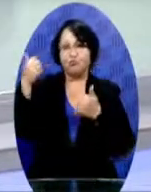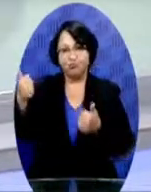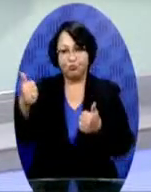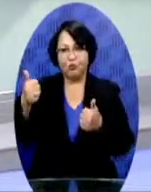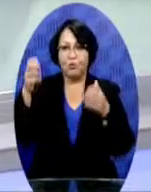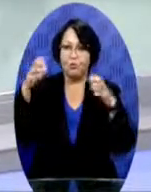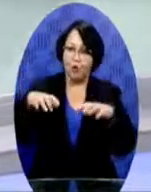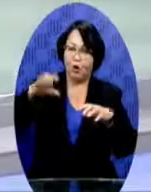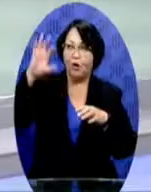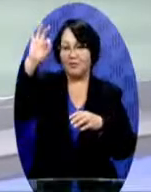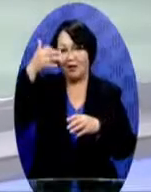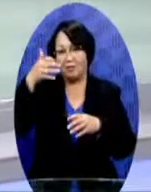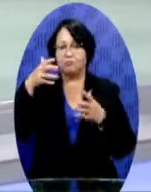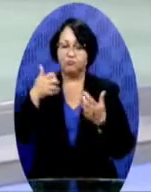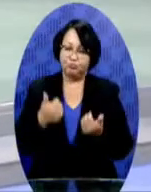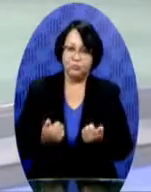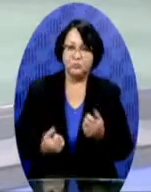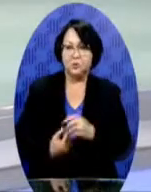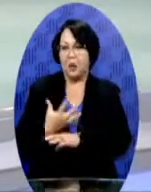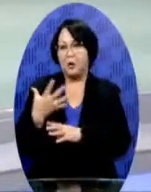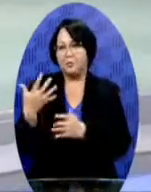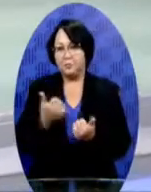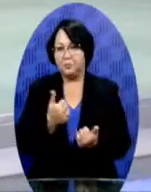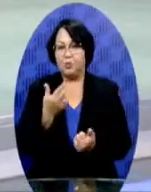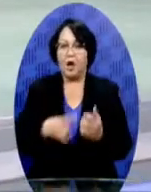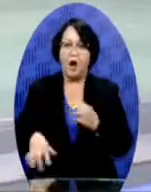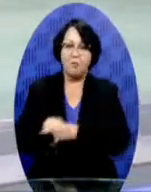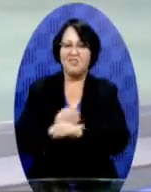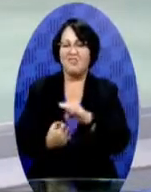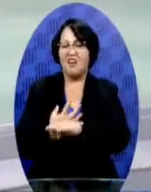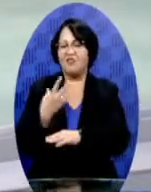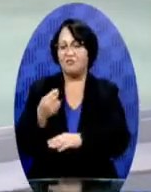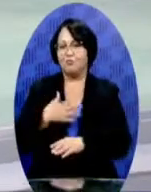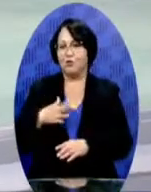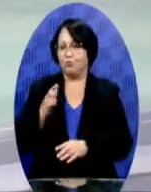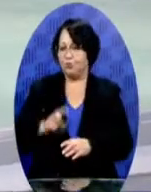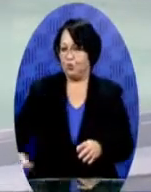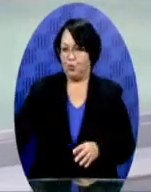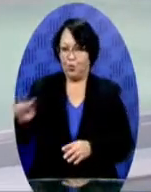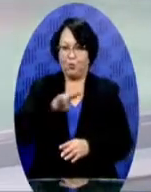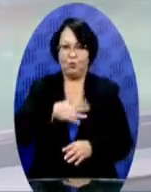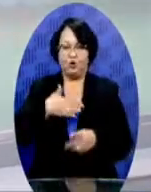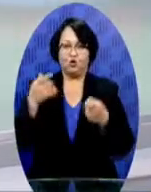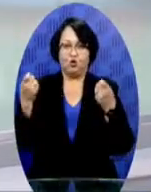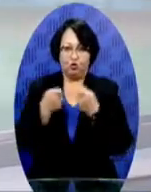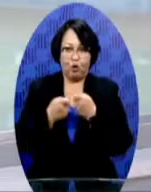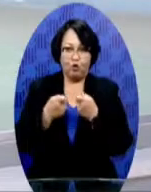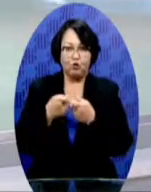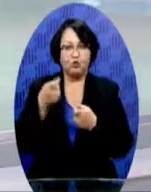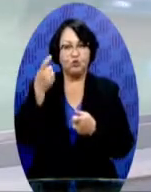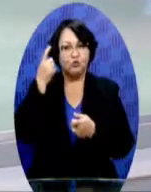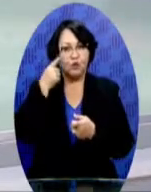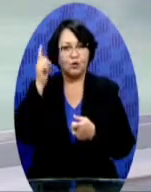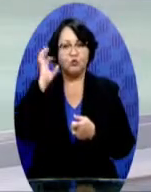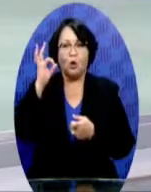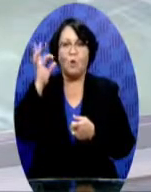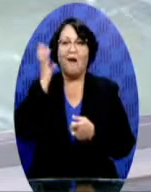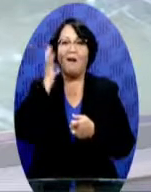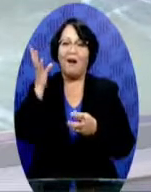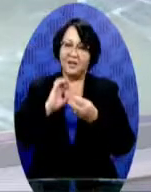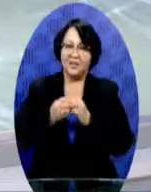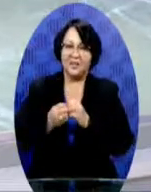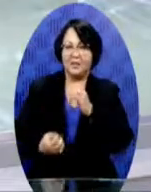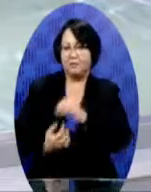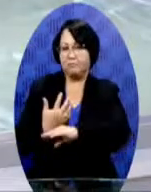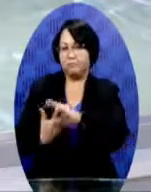таатагаас гадна за булганы тарайланчид өөрийнхөө бүс нутаг хөрсний онцлогт нь тохирсон тарайлтын зөв технологиг баримтлан ажиллаж байгаа нь ургац алдахгүй